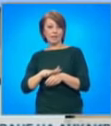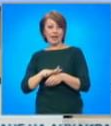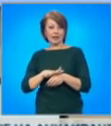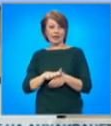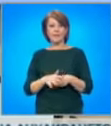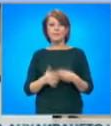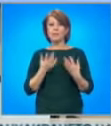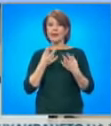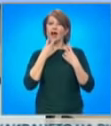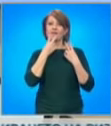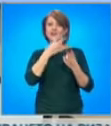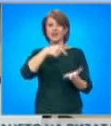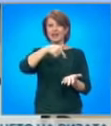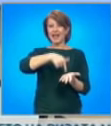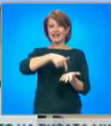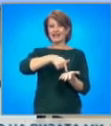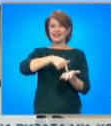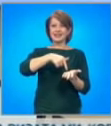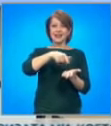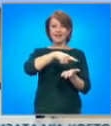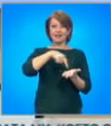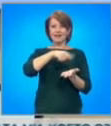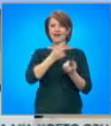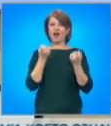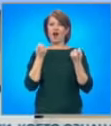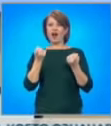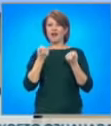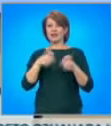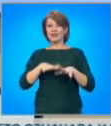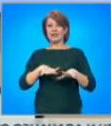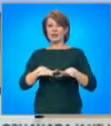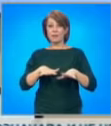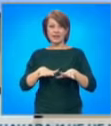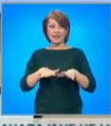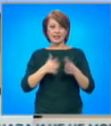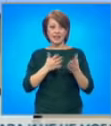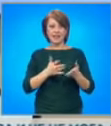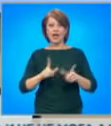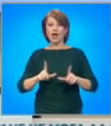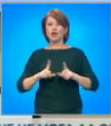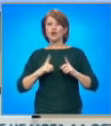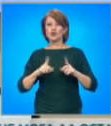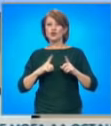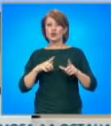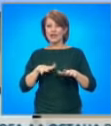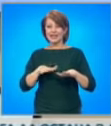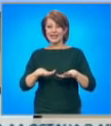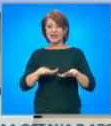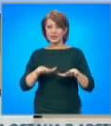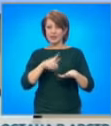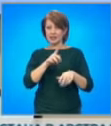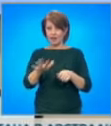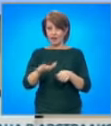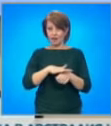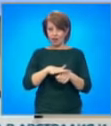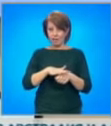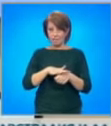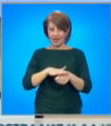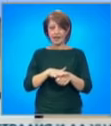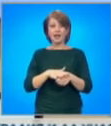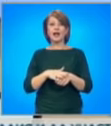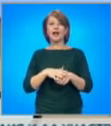Епицентъра от днешното земетресение в Гърция. Това са сутрешните земетресения в Перник. Това